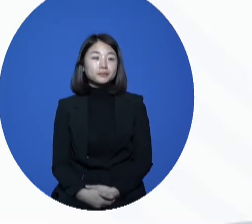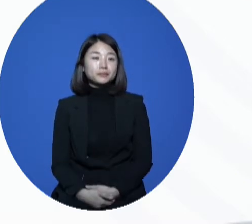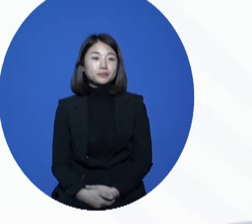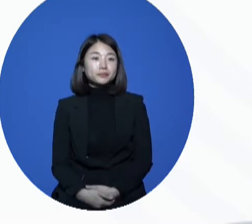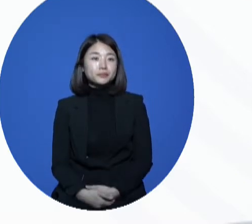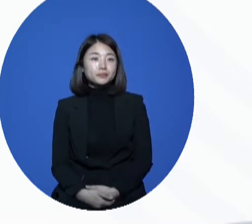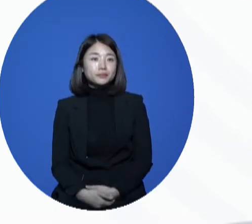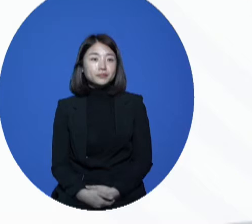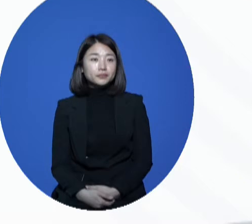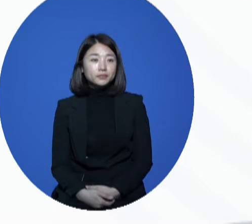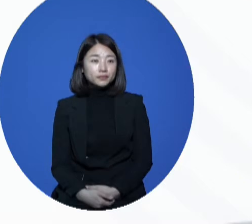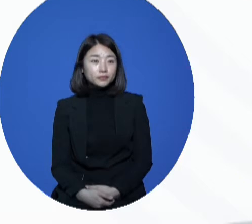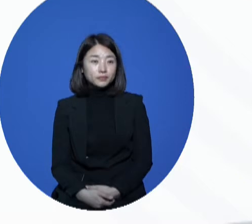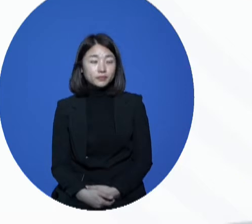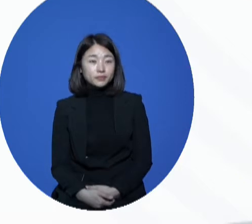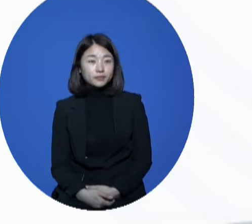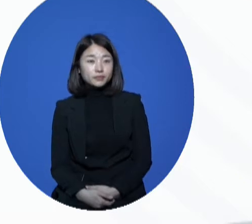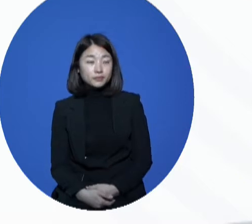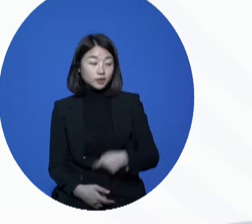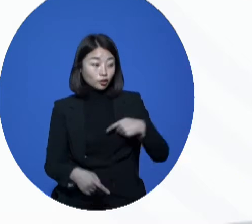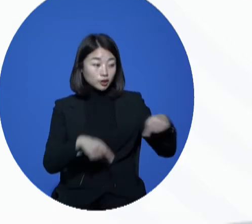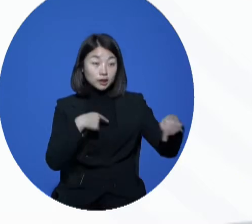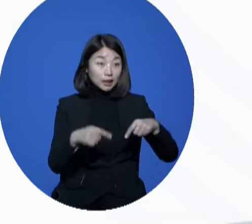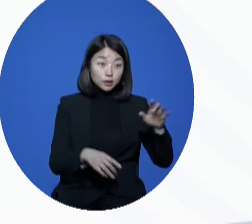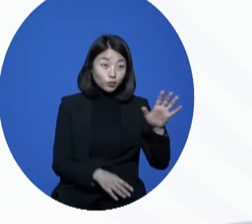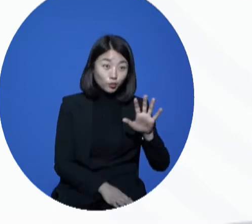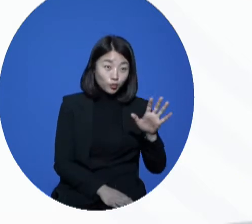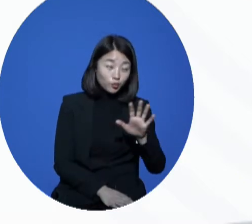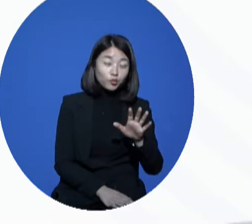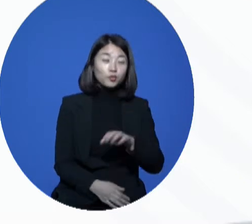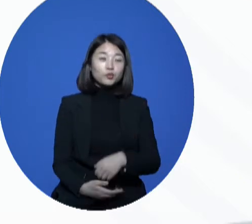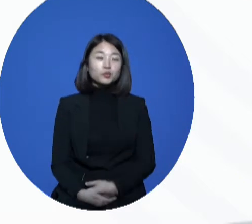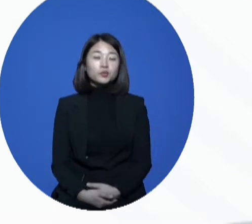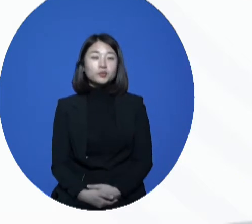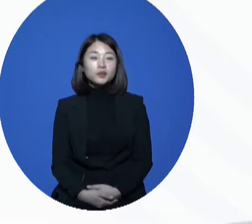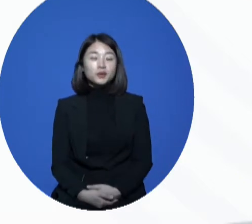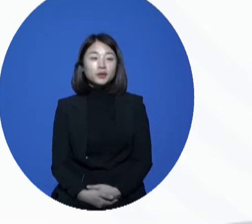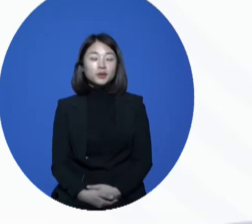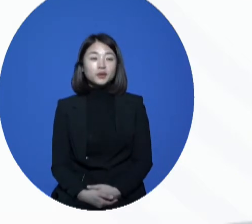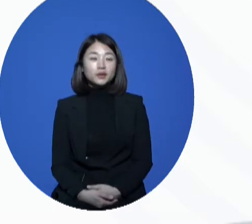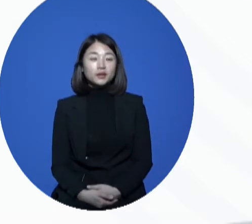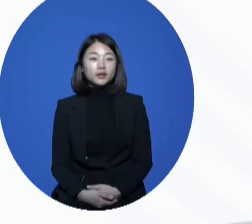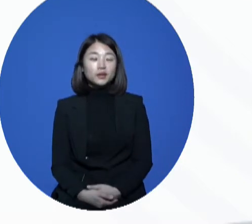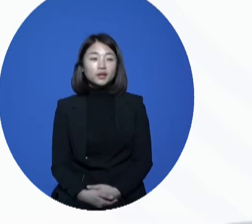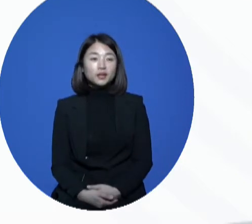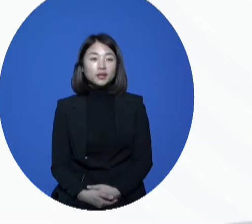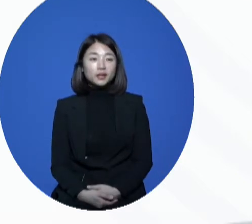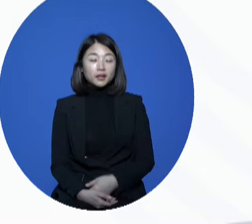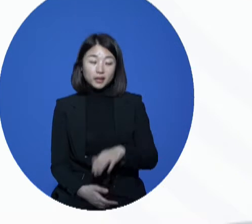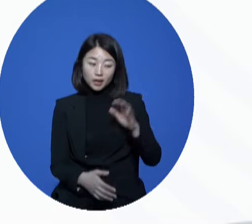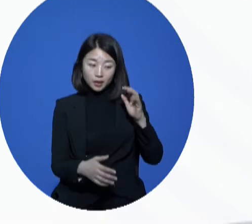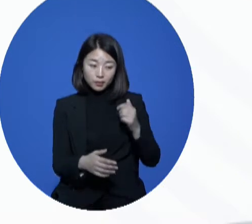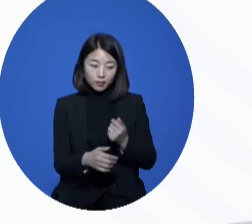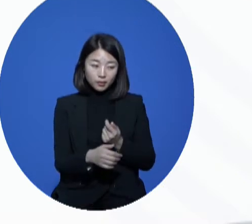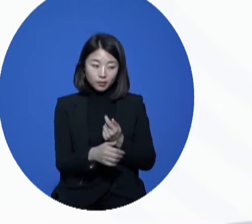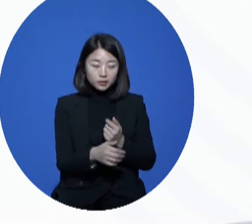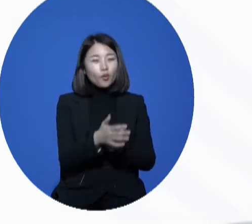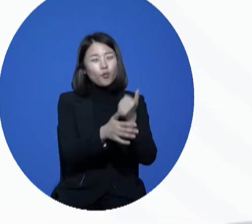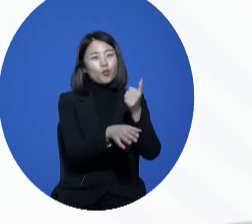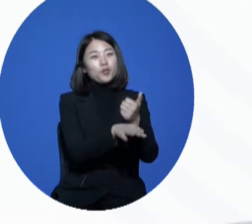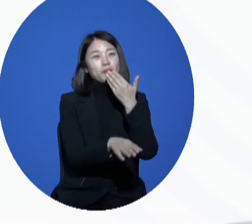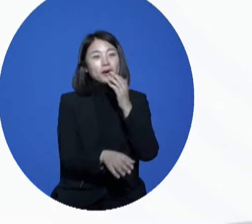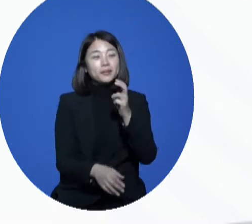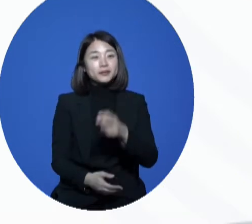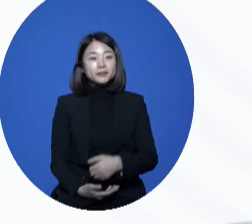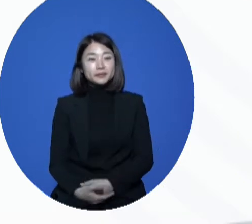큰 정치적인 지지 없다 하더라도 법적인 옹호 활동을 통해서 많은 것을 달성할 수 있습니다.